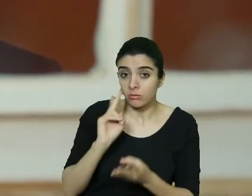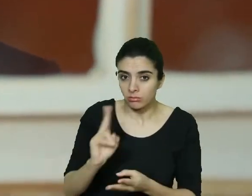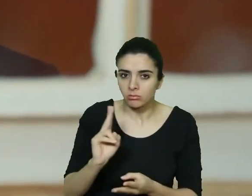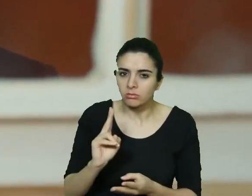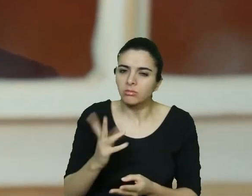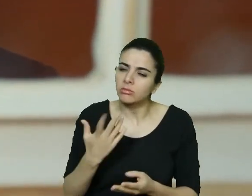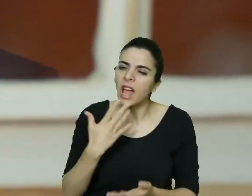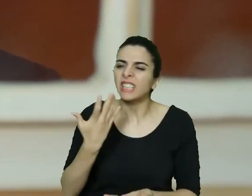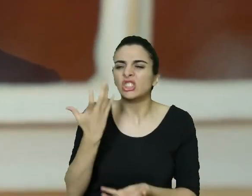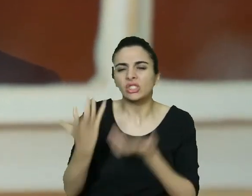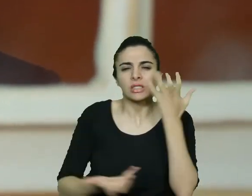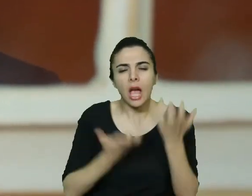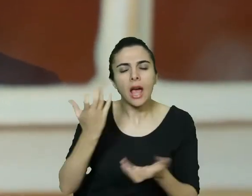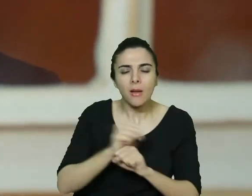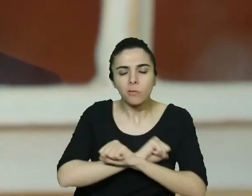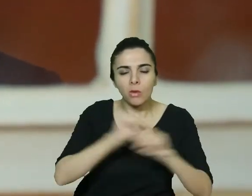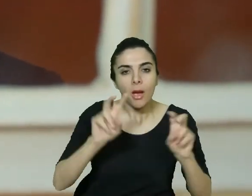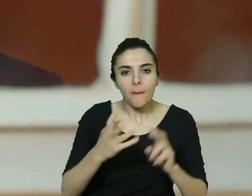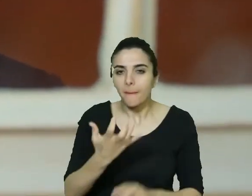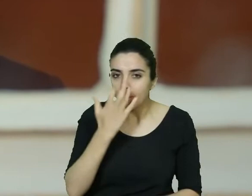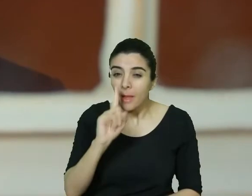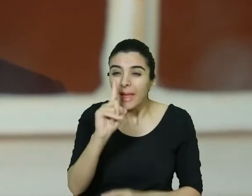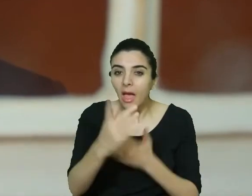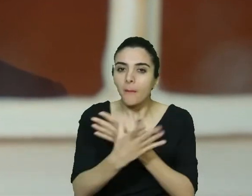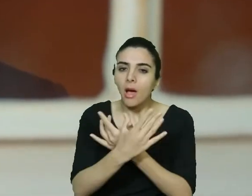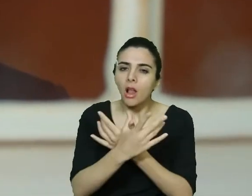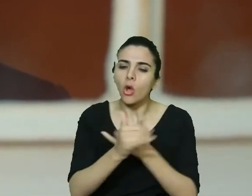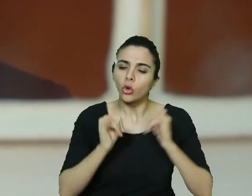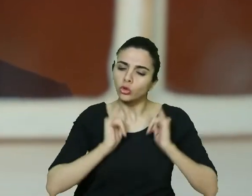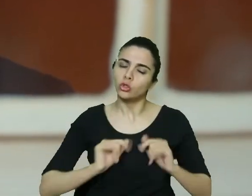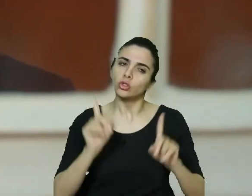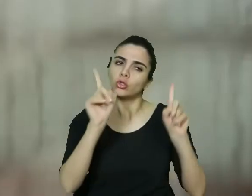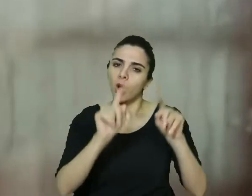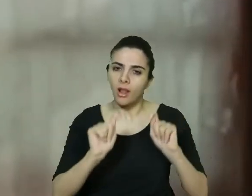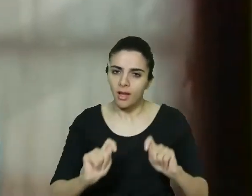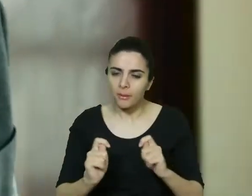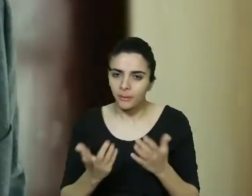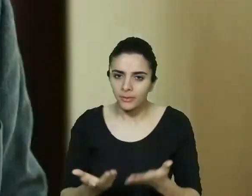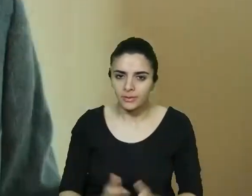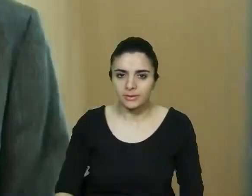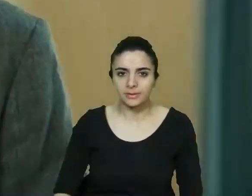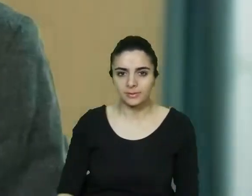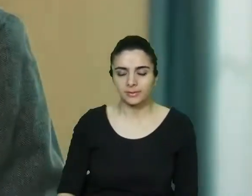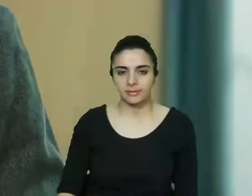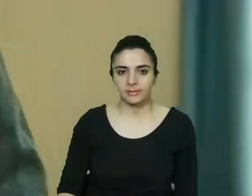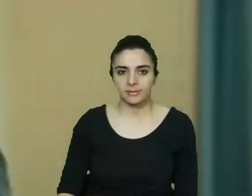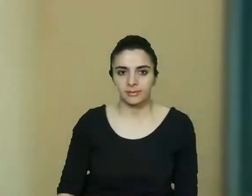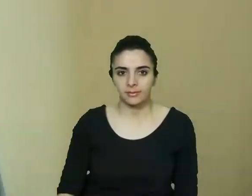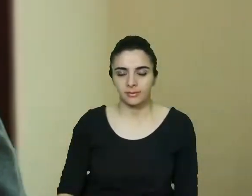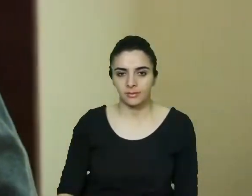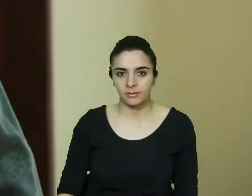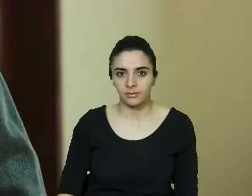mahşeri bekle, bir melekle huzura sor. yaşlar süzüldü yanaklarına.